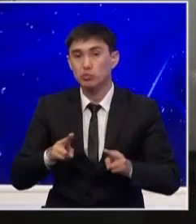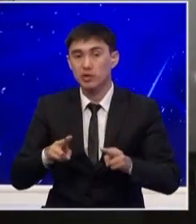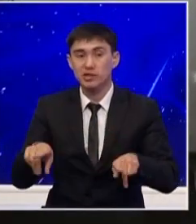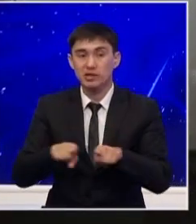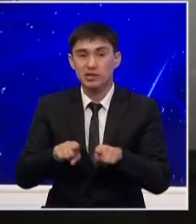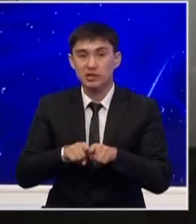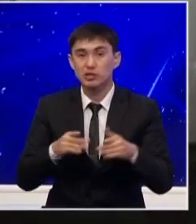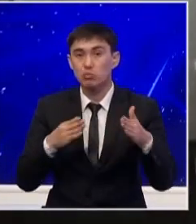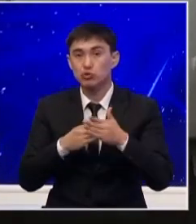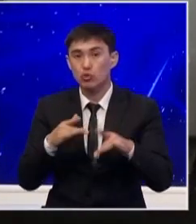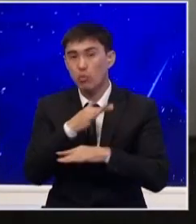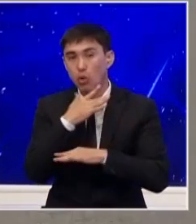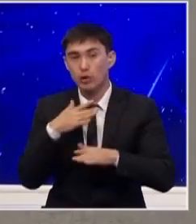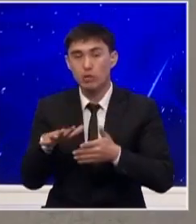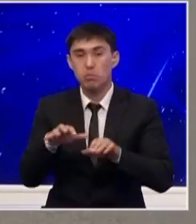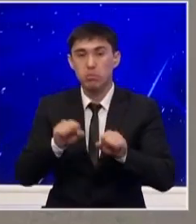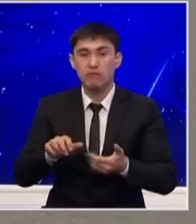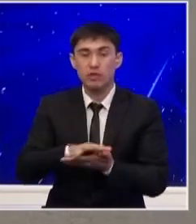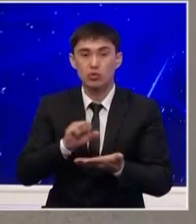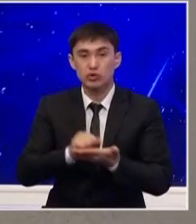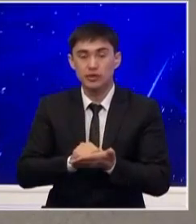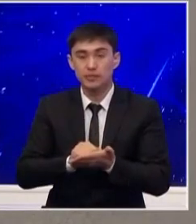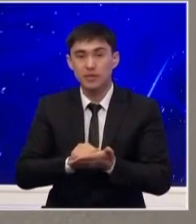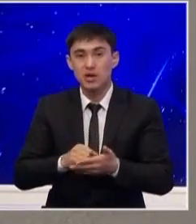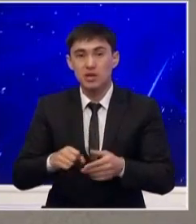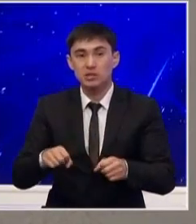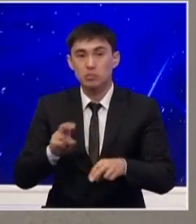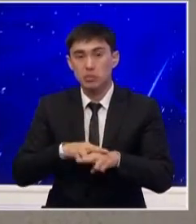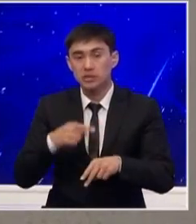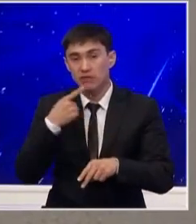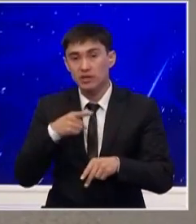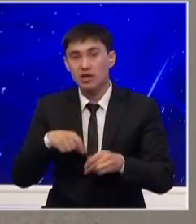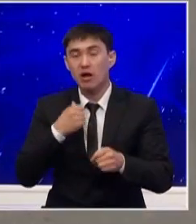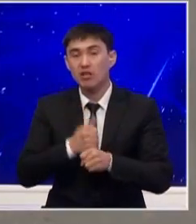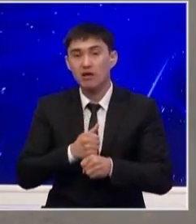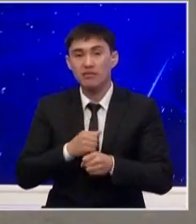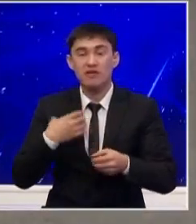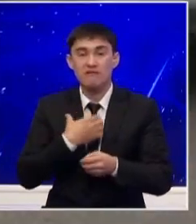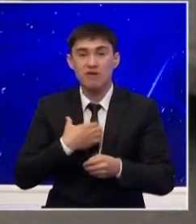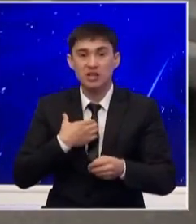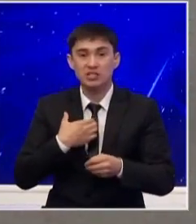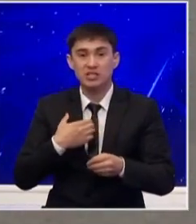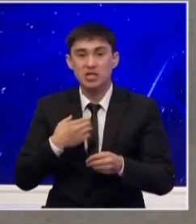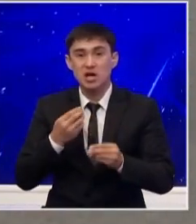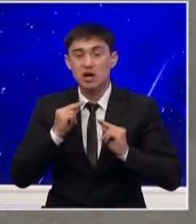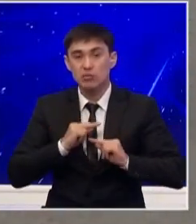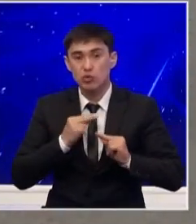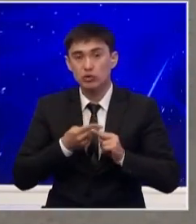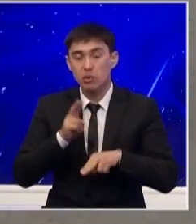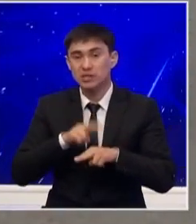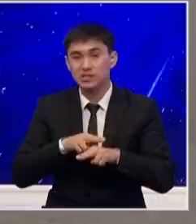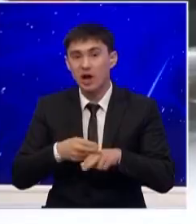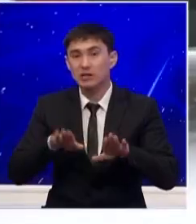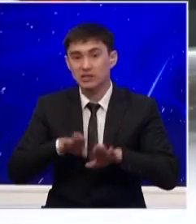также пресек многие правонарушения. Как утверждает страж порядка, главный и, пожалуй, самый важный критерий работы полицейского